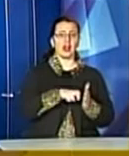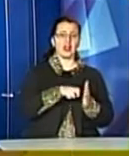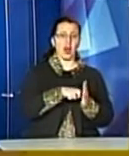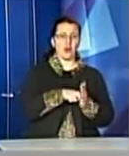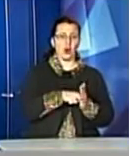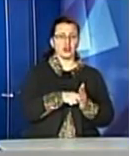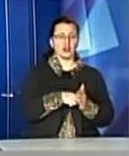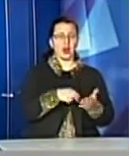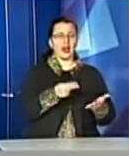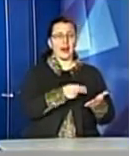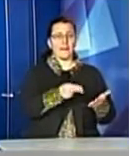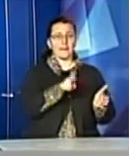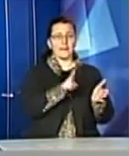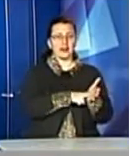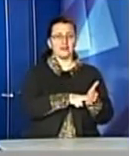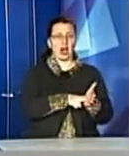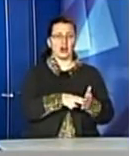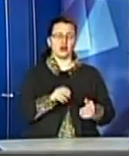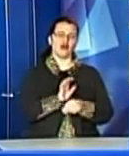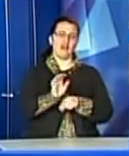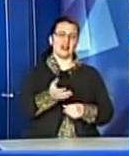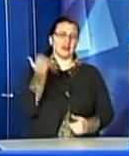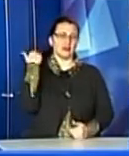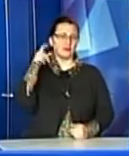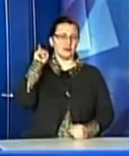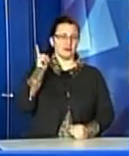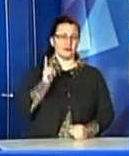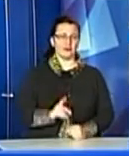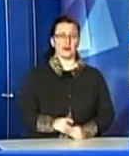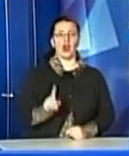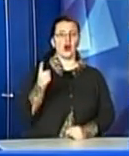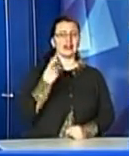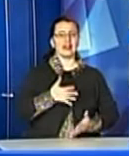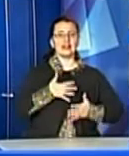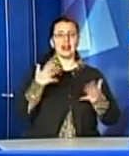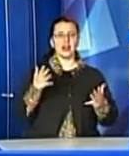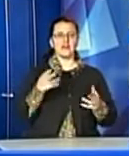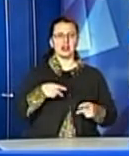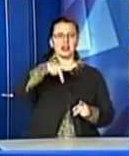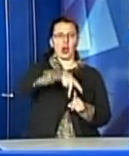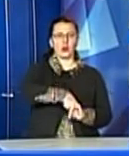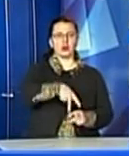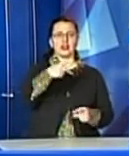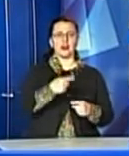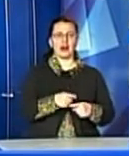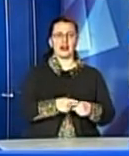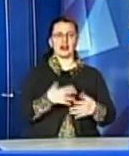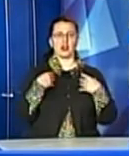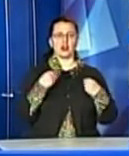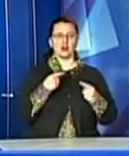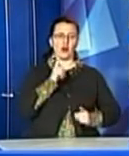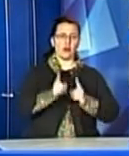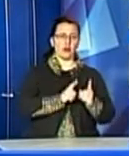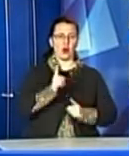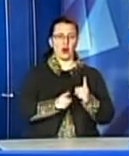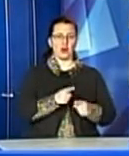зображенням палацу Бандінеллі. Ірина Качмарик, Тарас Фомін, новини. Одне із найбільш завантажених перехрестів у Львові